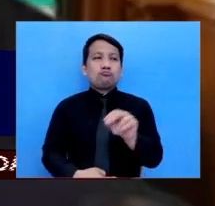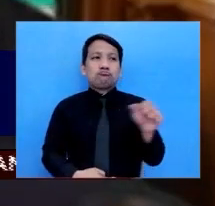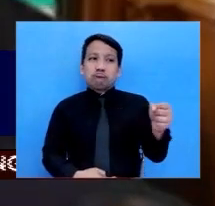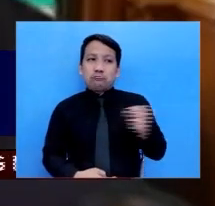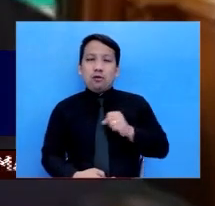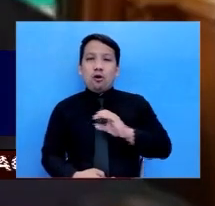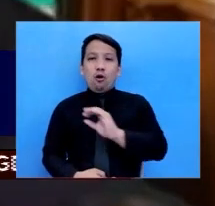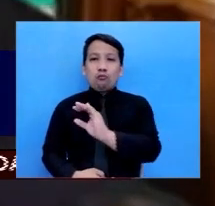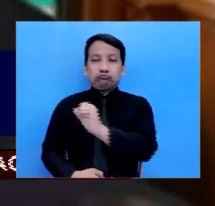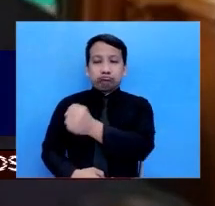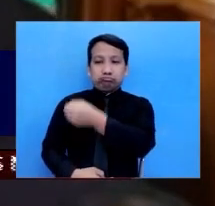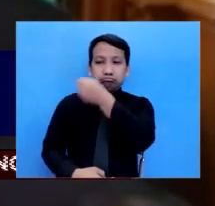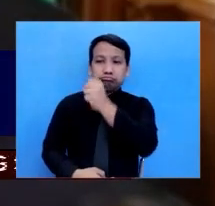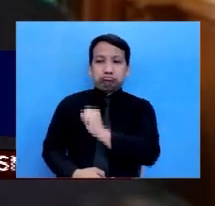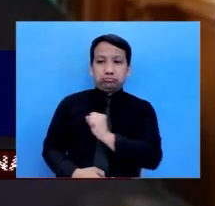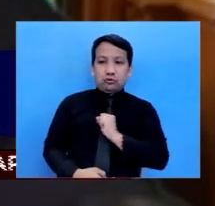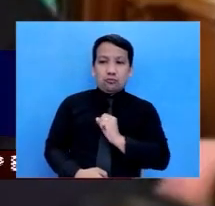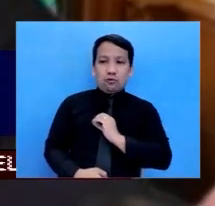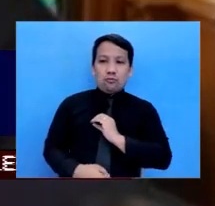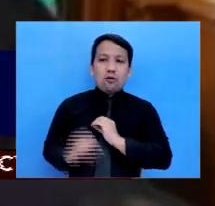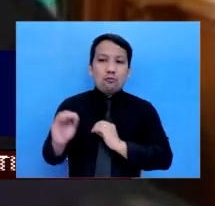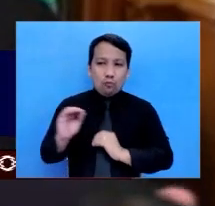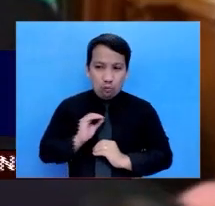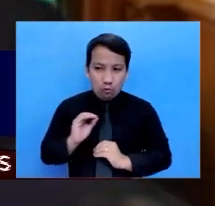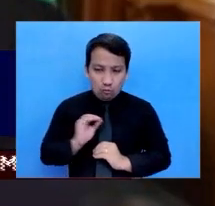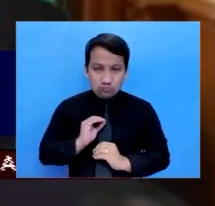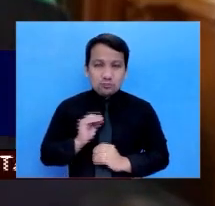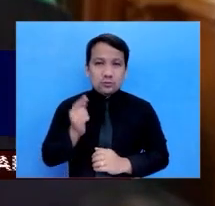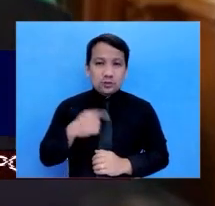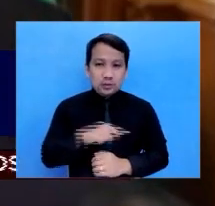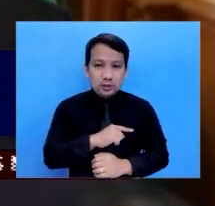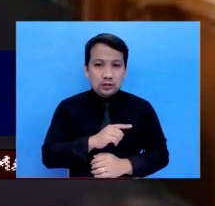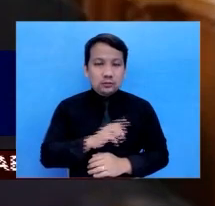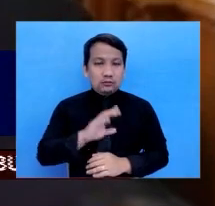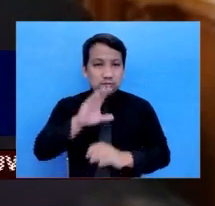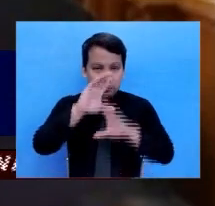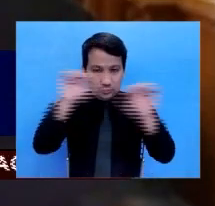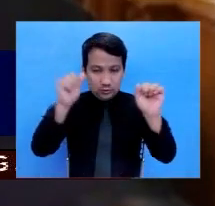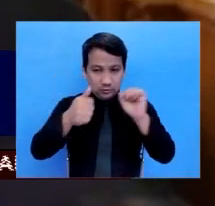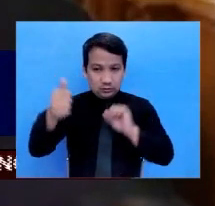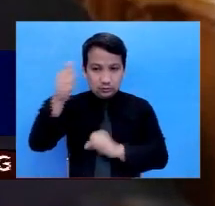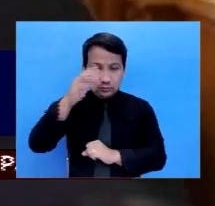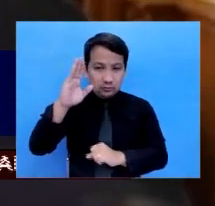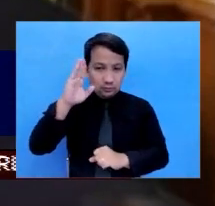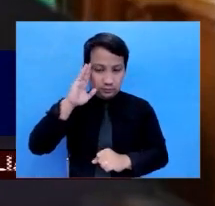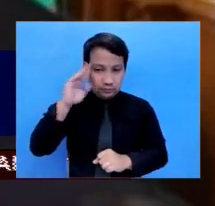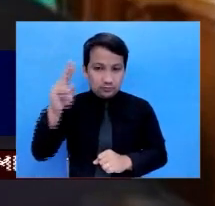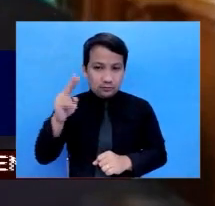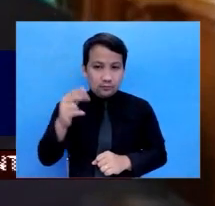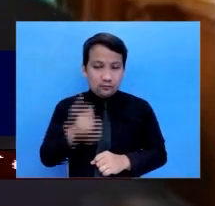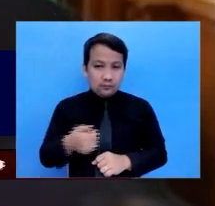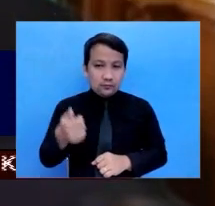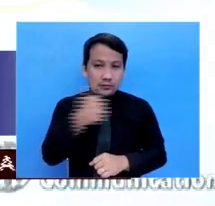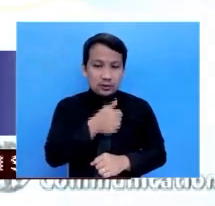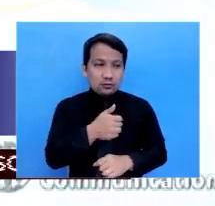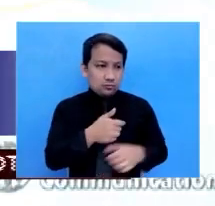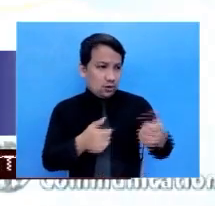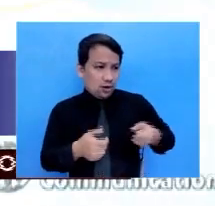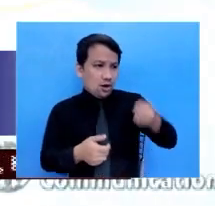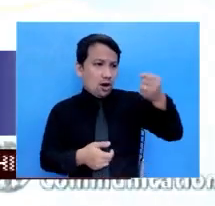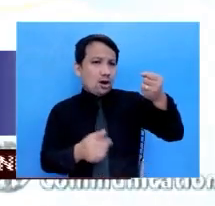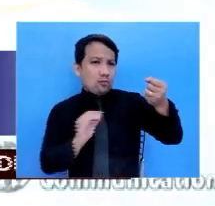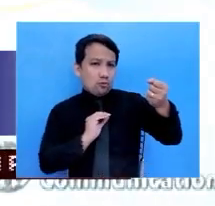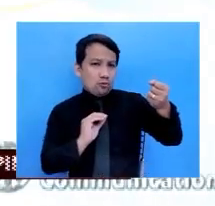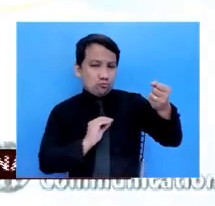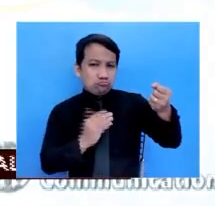that we will not assert the ruling. At least the President-elect Marcos said we will assert the arbitral award. Okay yun.